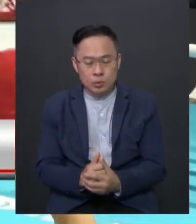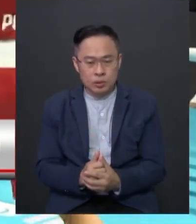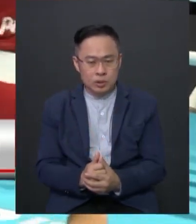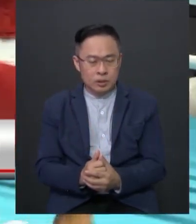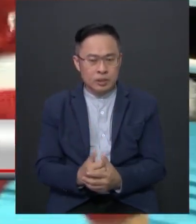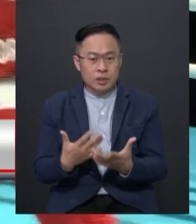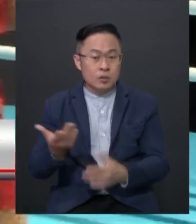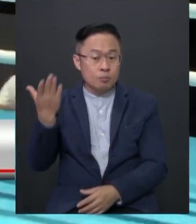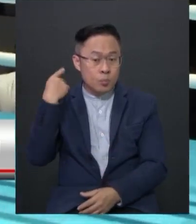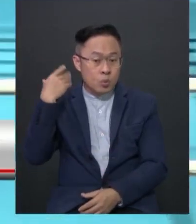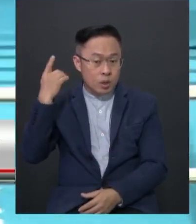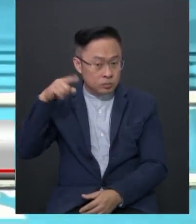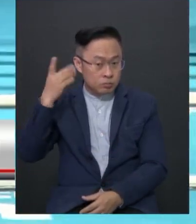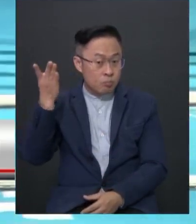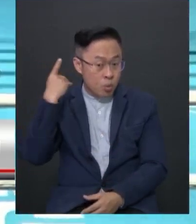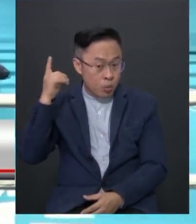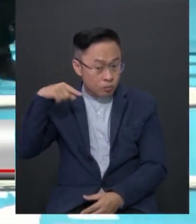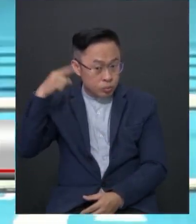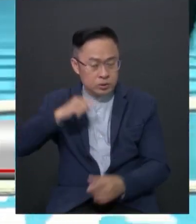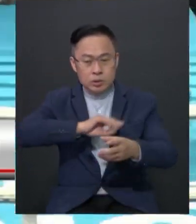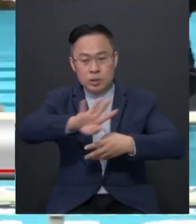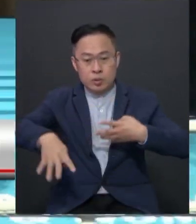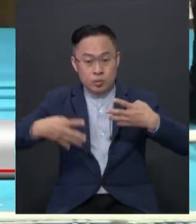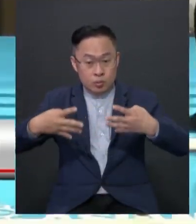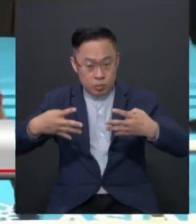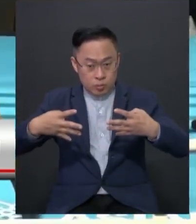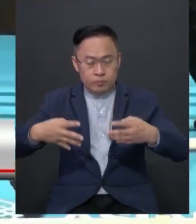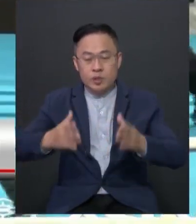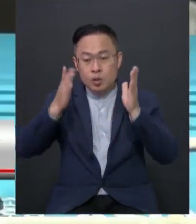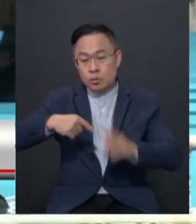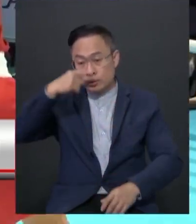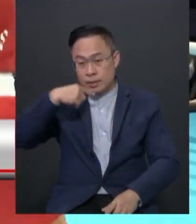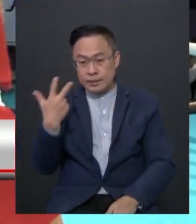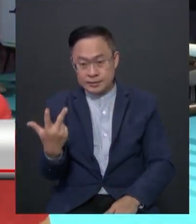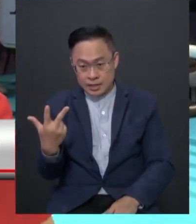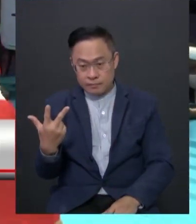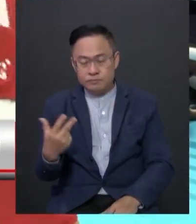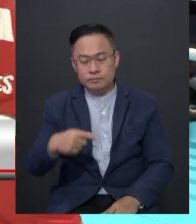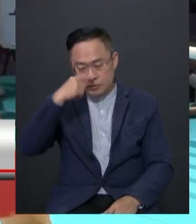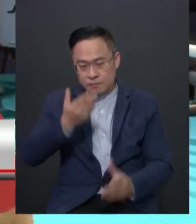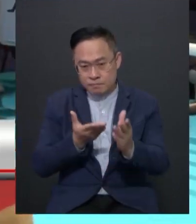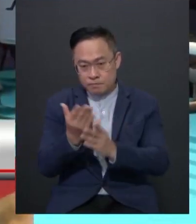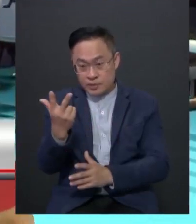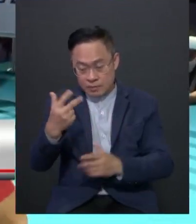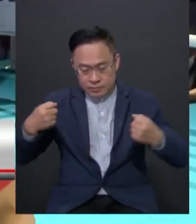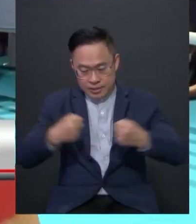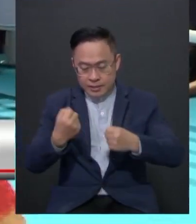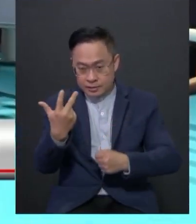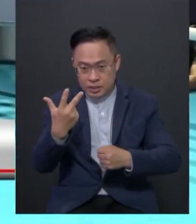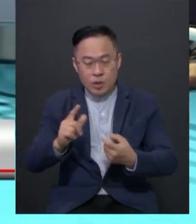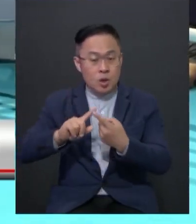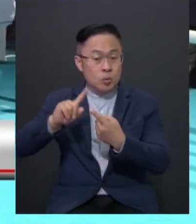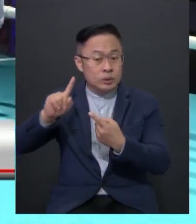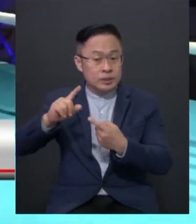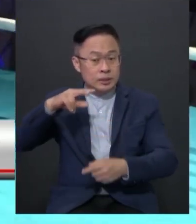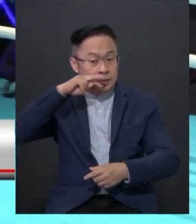ในฝ่ายหญิงรอบ8คนสุดท้ายมีนักชกสาวไทยขึ้นชก3คู่ด้วยกันค่ะคู่แรกนะคะมาใน